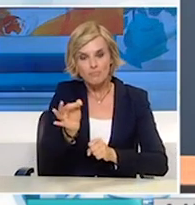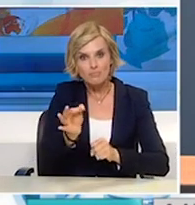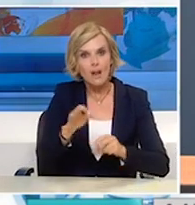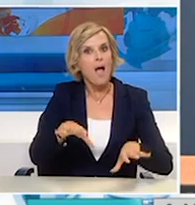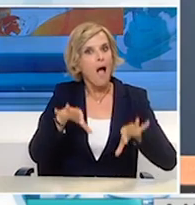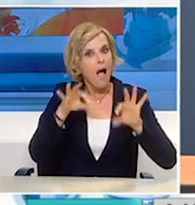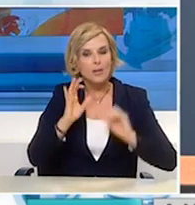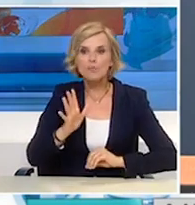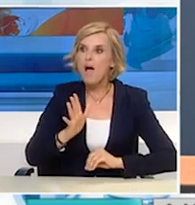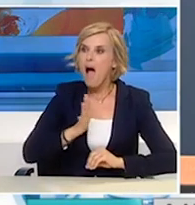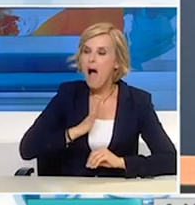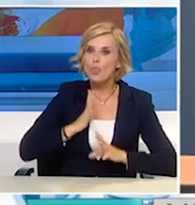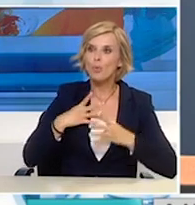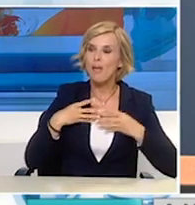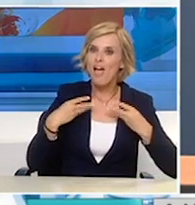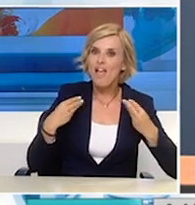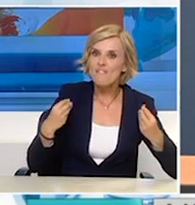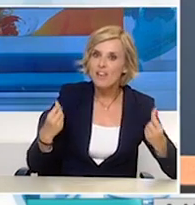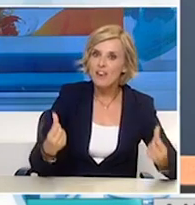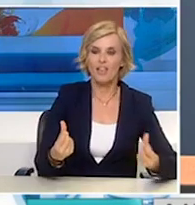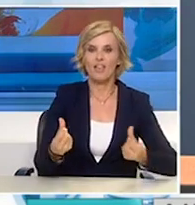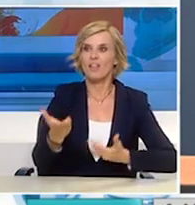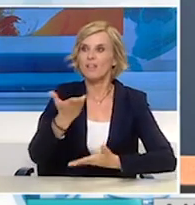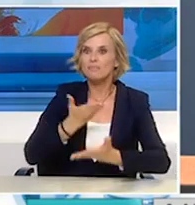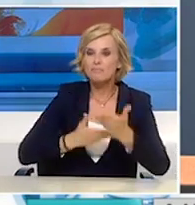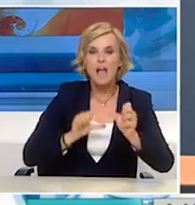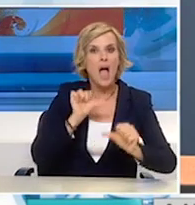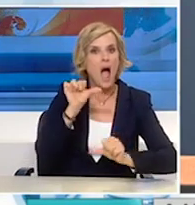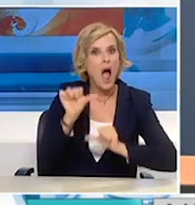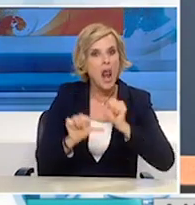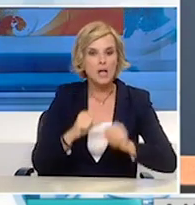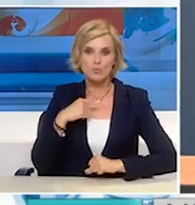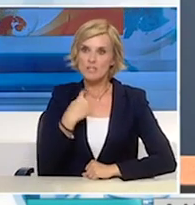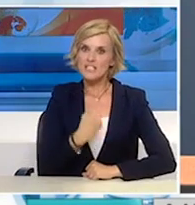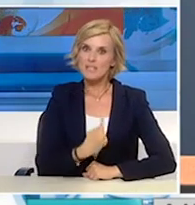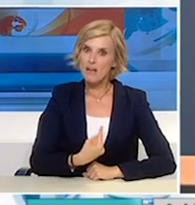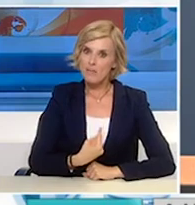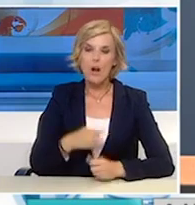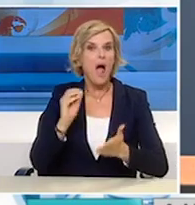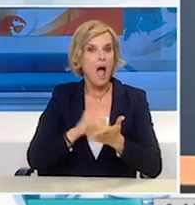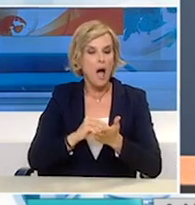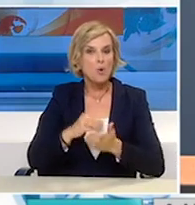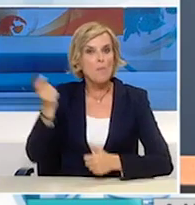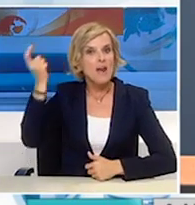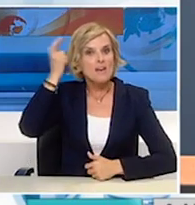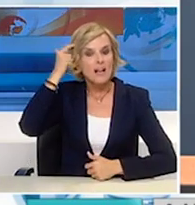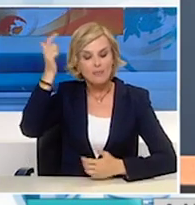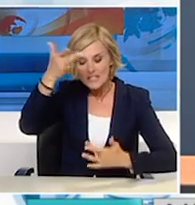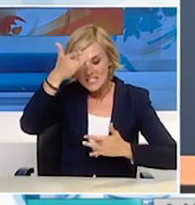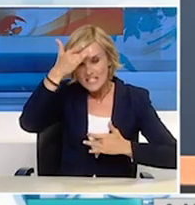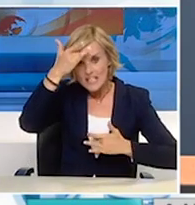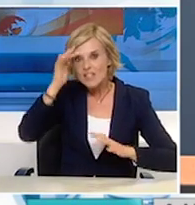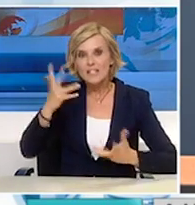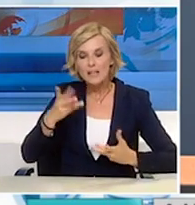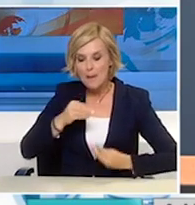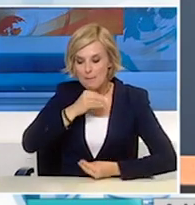αλληλεγγύη, ίσως να είναι η καλύτερη ευκαιρία να υιοθετήσουμε ως κοινωνία μια θετική στάση για τις μεταμοσχεύσεις, οι οποίες σώζουν ζωές. Η